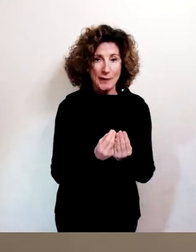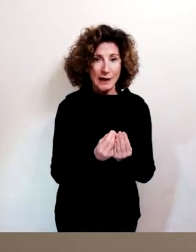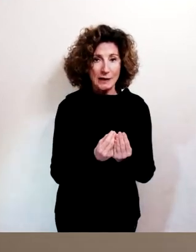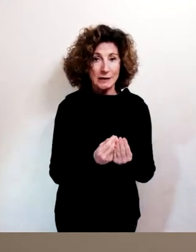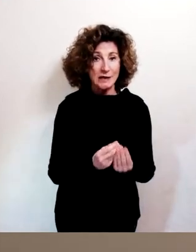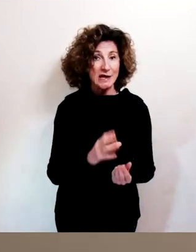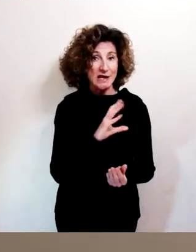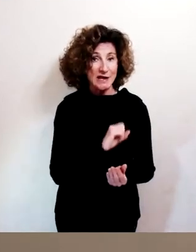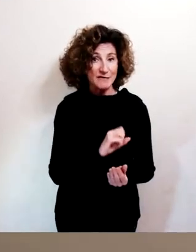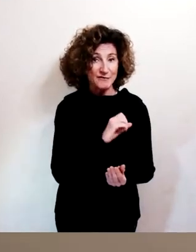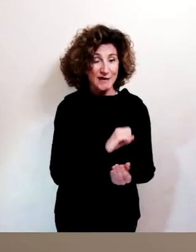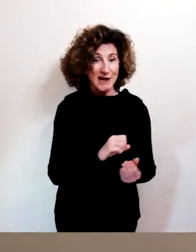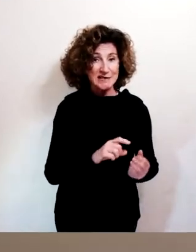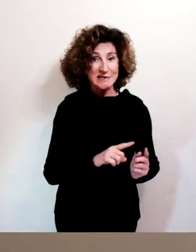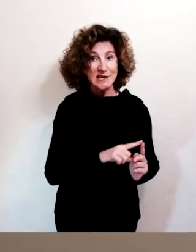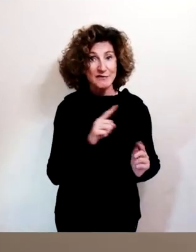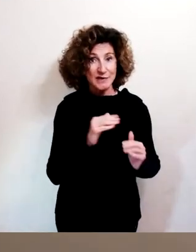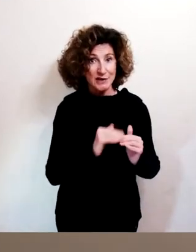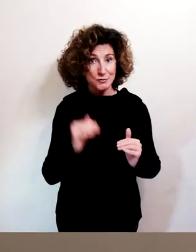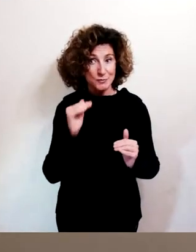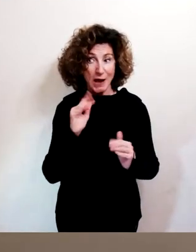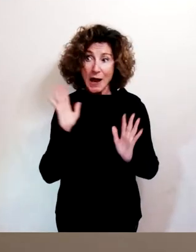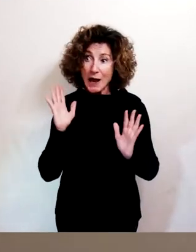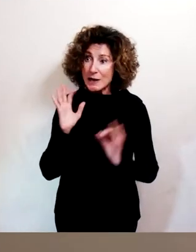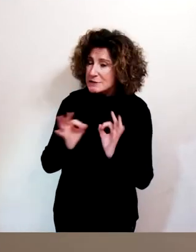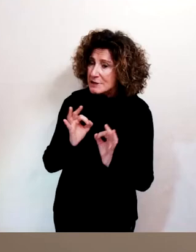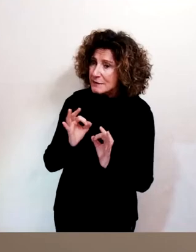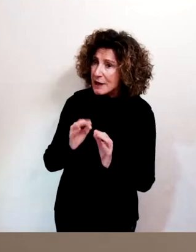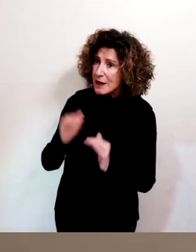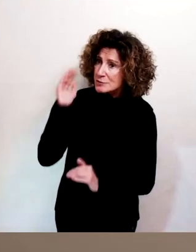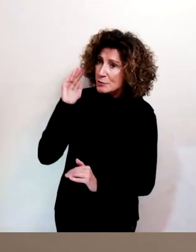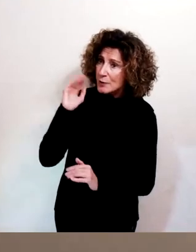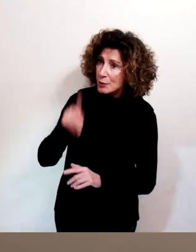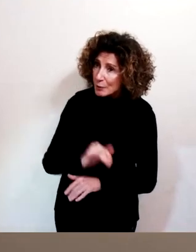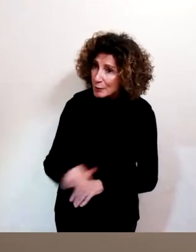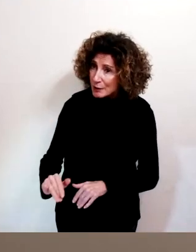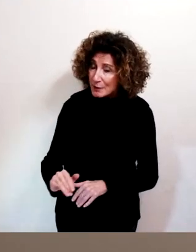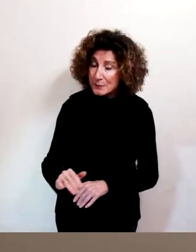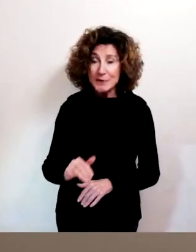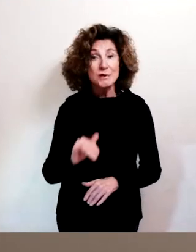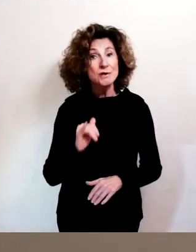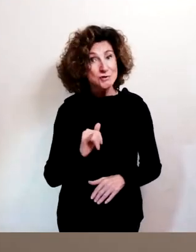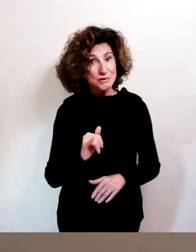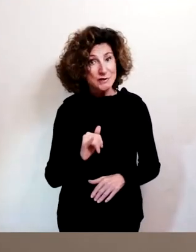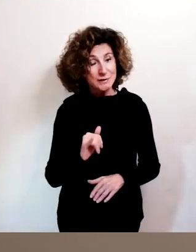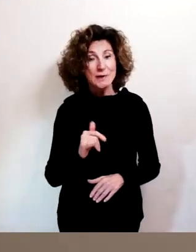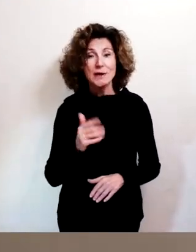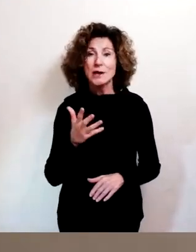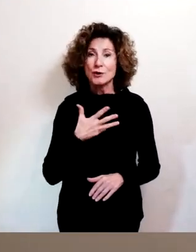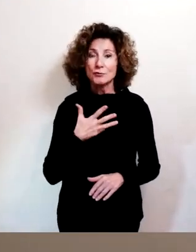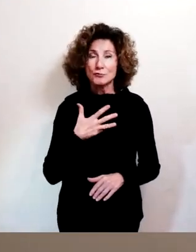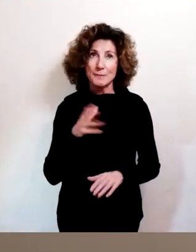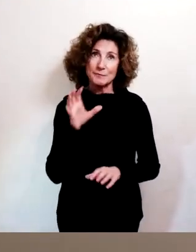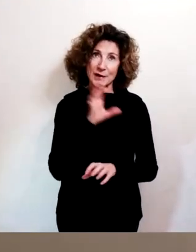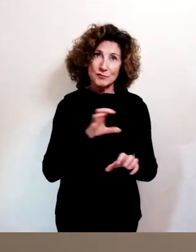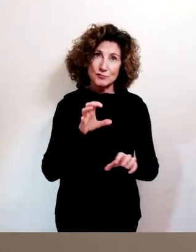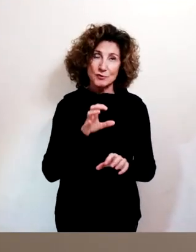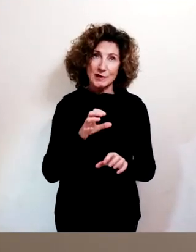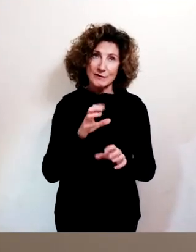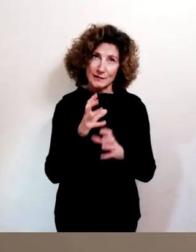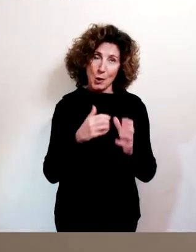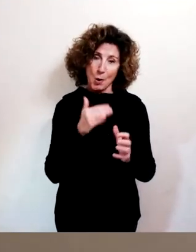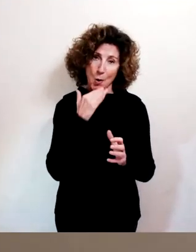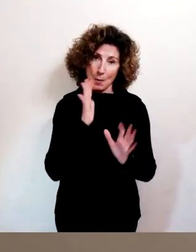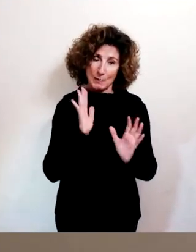omnicomprensivo dalla scuola dell'infanzia fino alle scuole superiori infanzia e allora abbiamo una dislocazione geografica